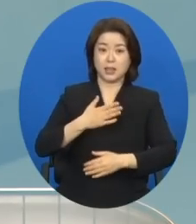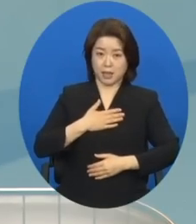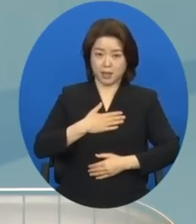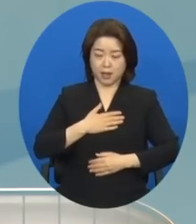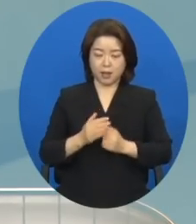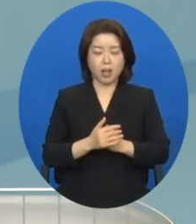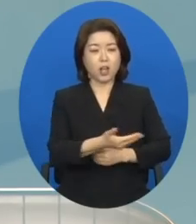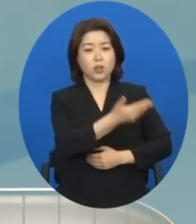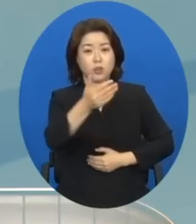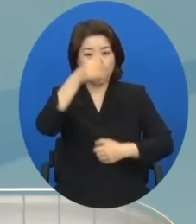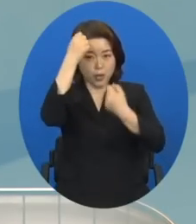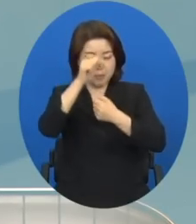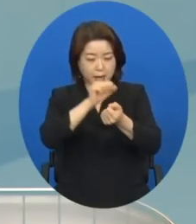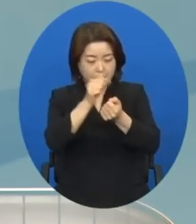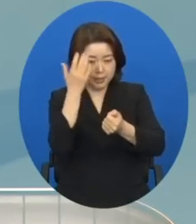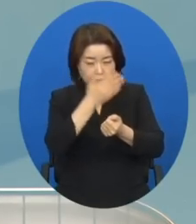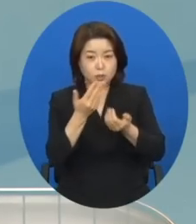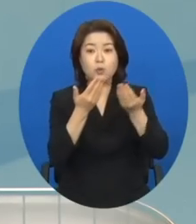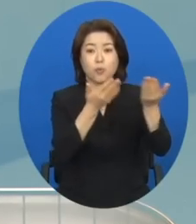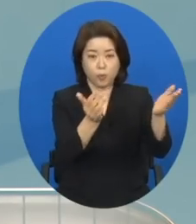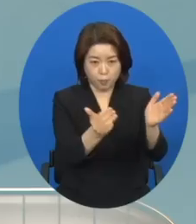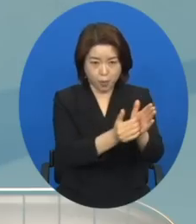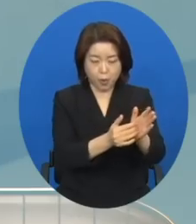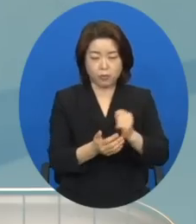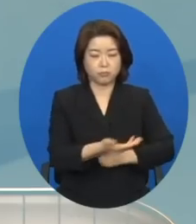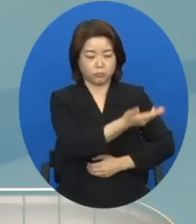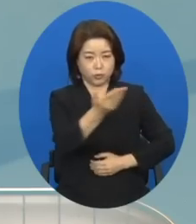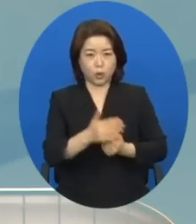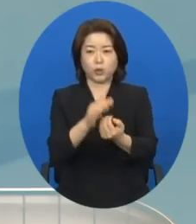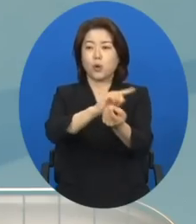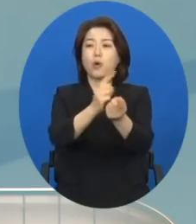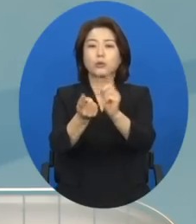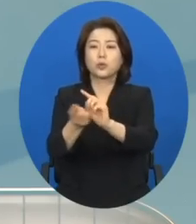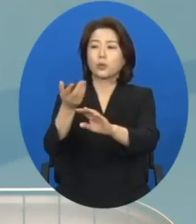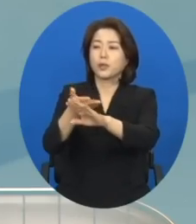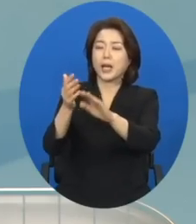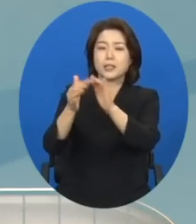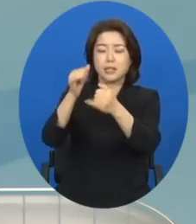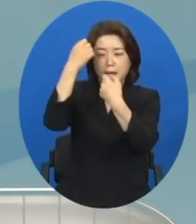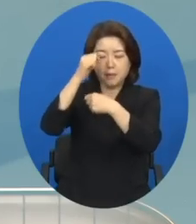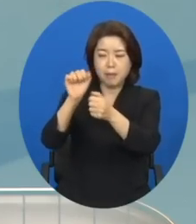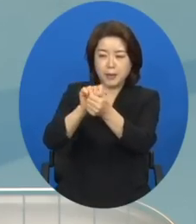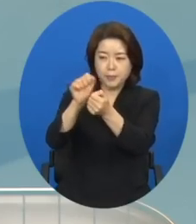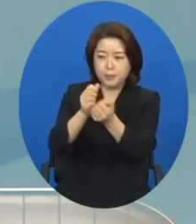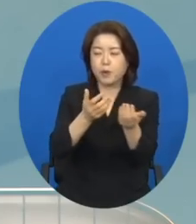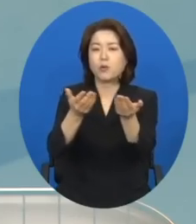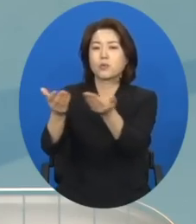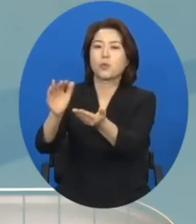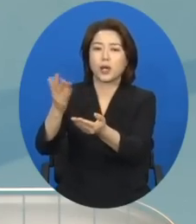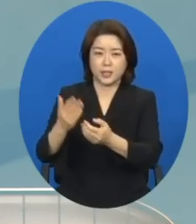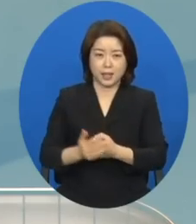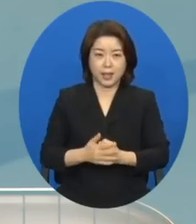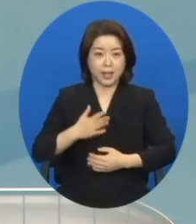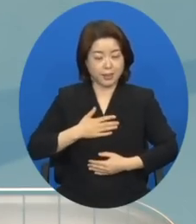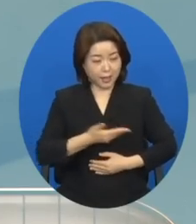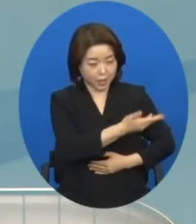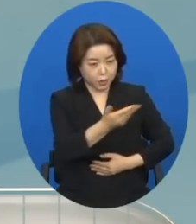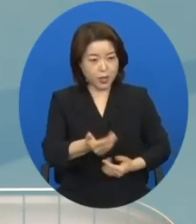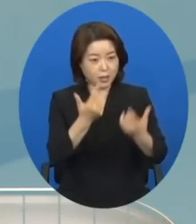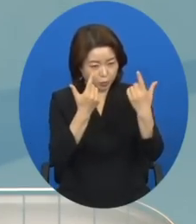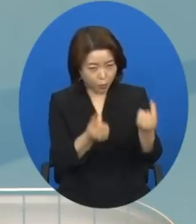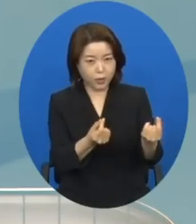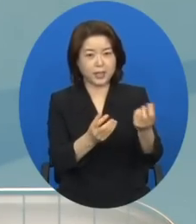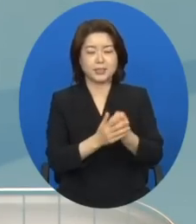너희의 발을 씻겨주었으니 너희도 서로 남의 발을 씻겨주어야 한다. 내가 너희에게 한 것과